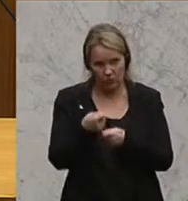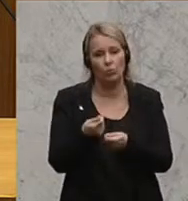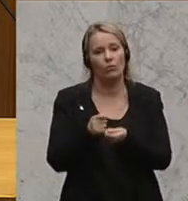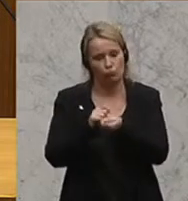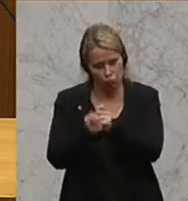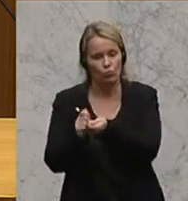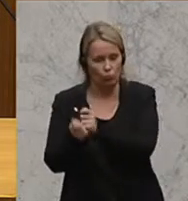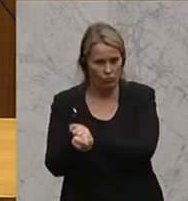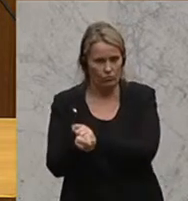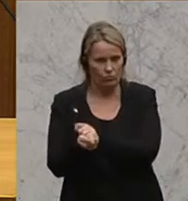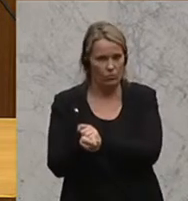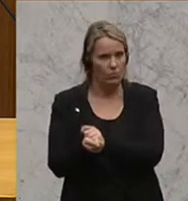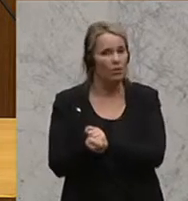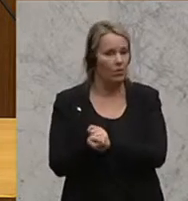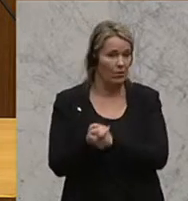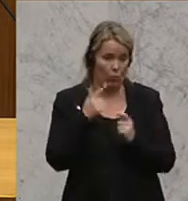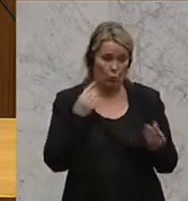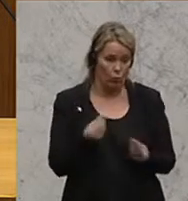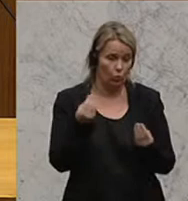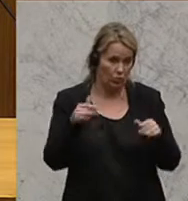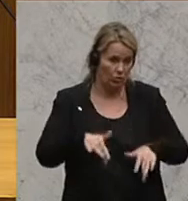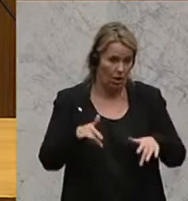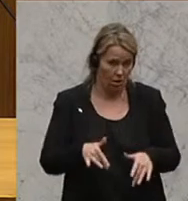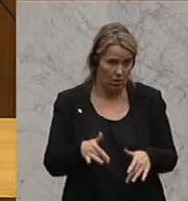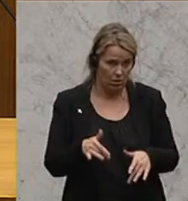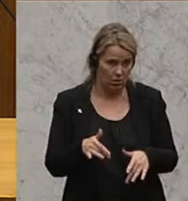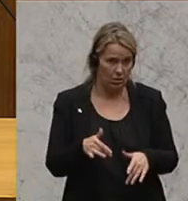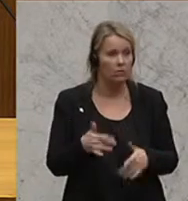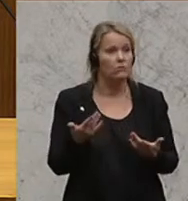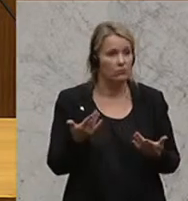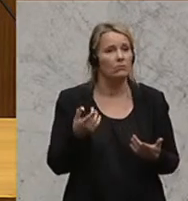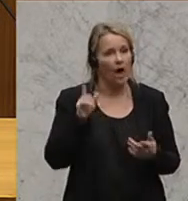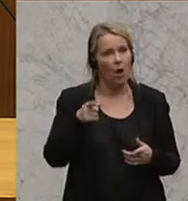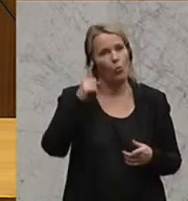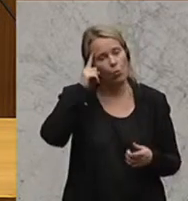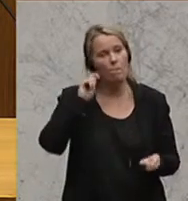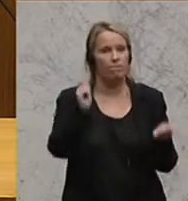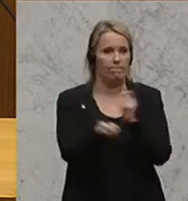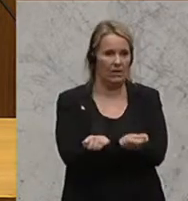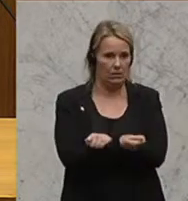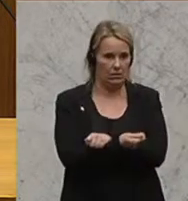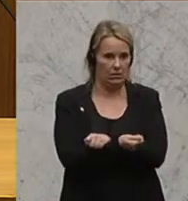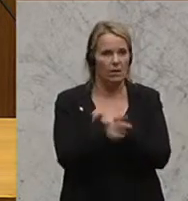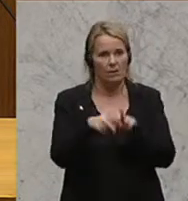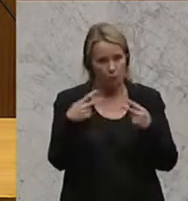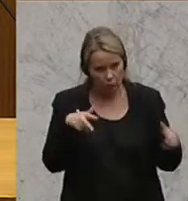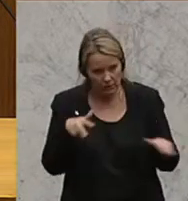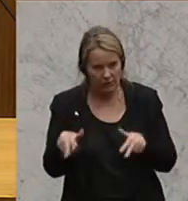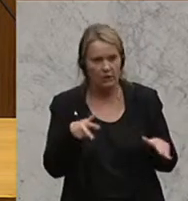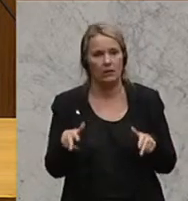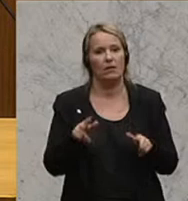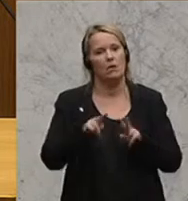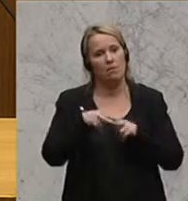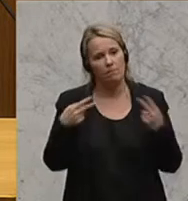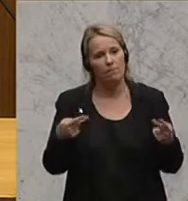eingetreten. Nicht grundlos, weil es offensichtlich auch ein Umdenken gegeben hat bei der Bundesregierung, bei